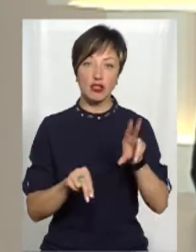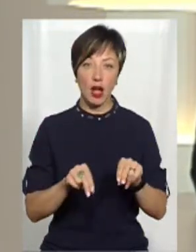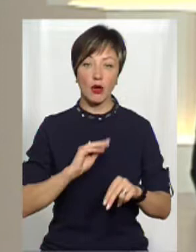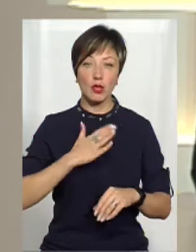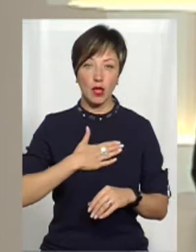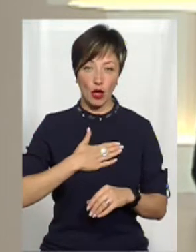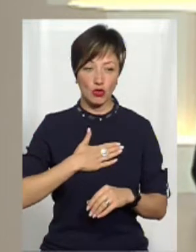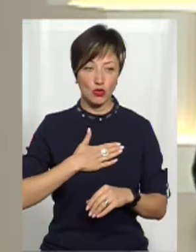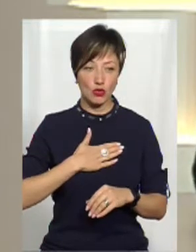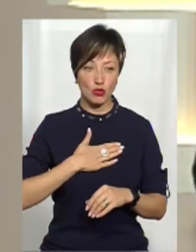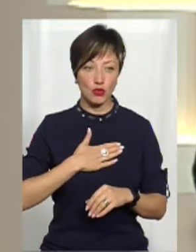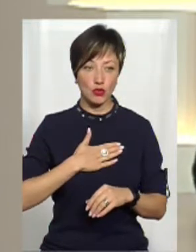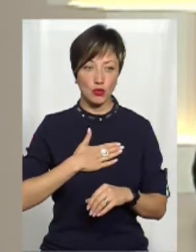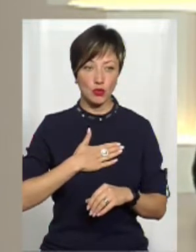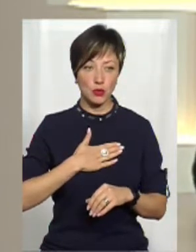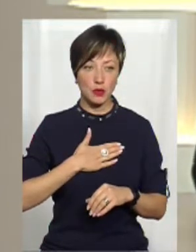вважають нашу